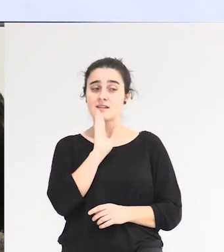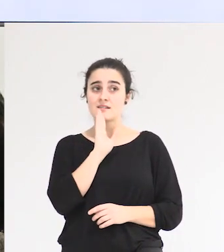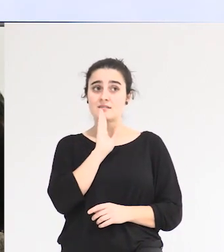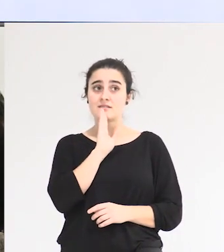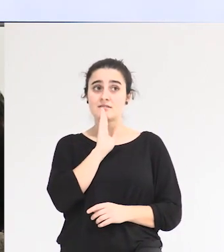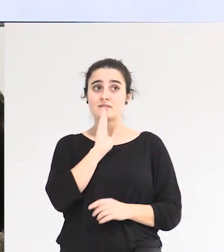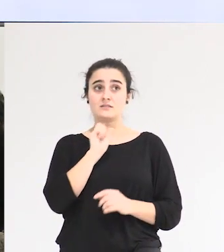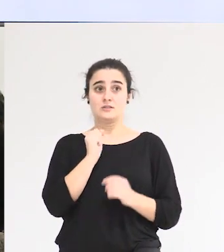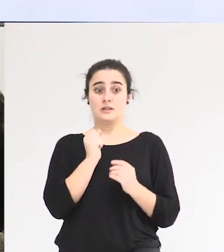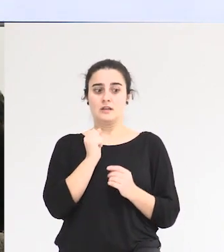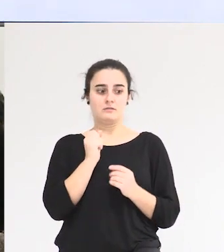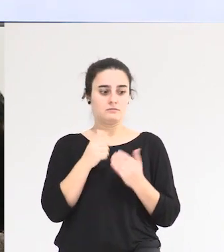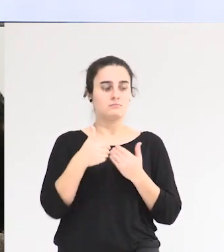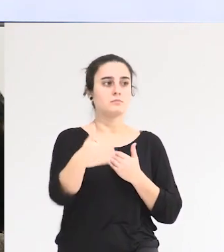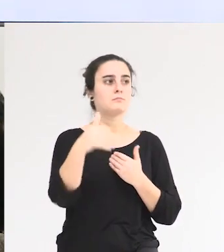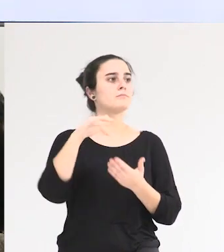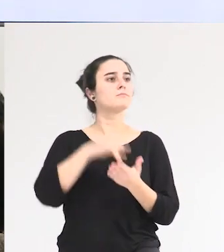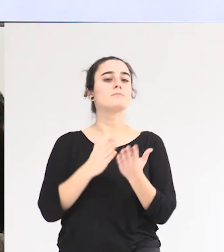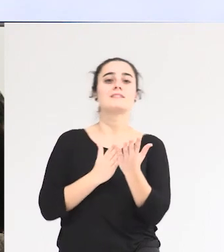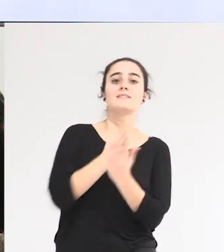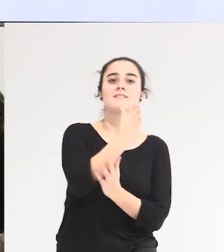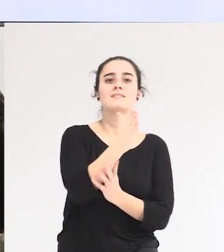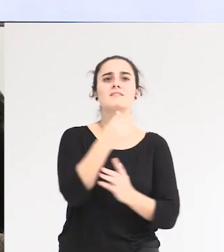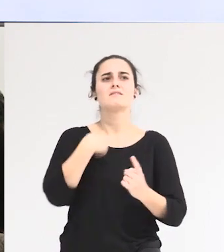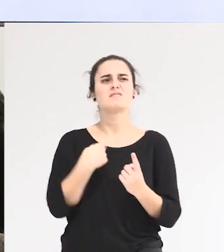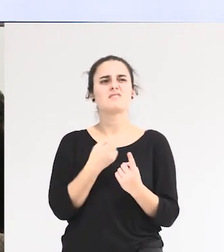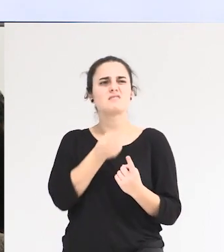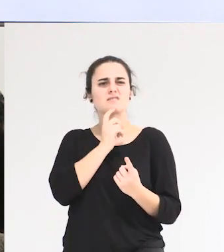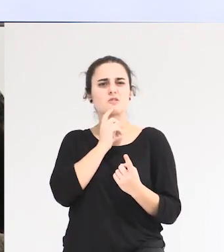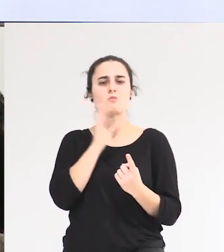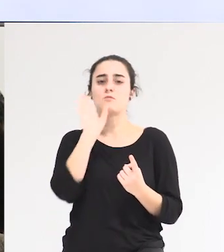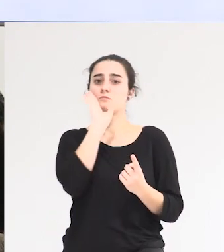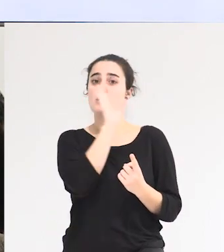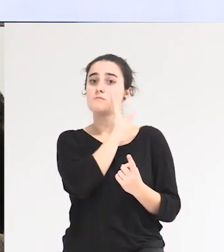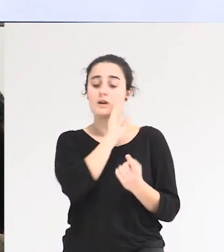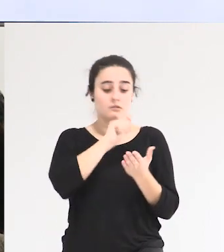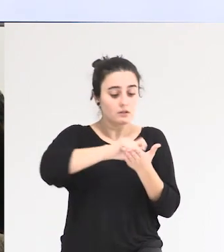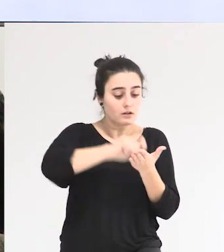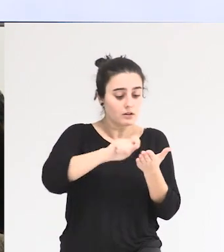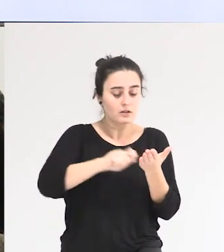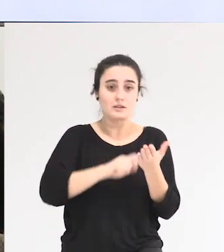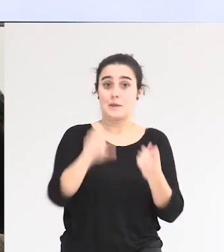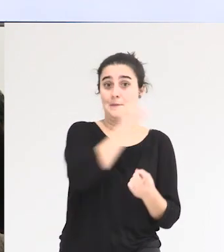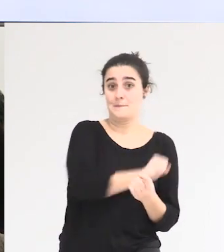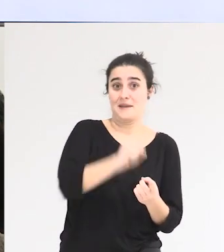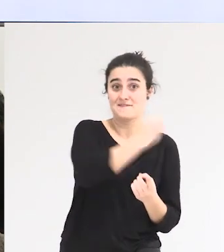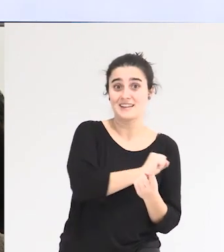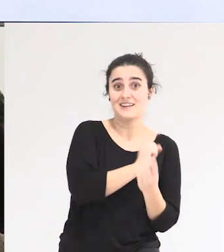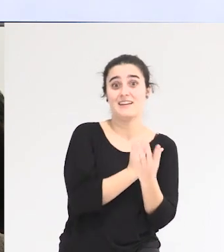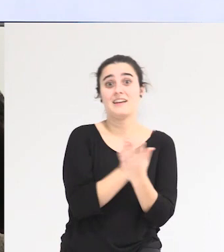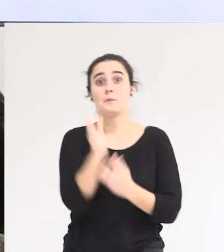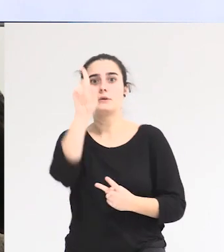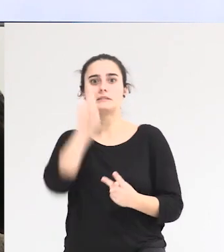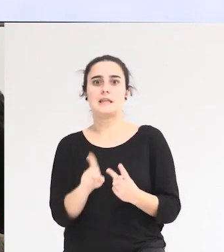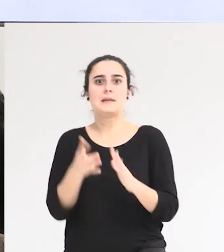urrengo minutuak hala planteatu ditut. Talde batetik kontatuko dizuet zergatik ama idazlea izatea zoragarria den, eta beste alde batetik kontatuko dizuet